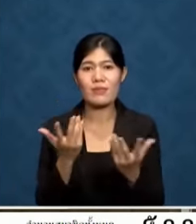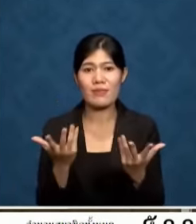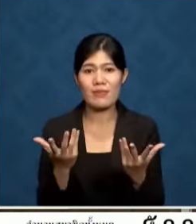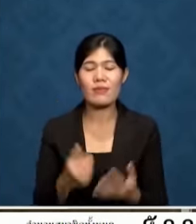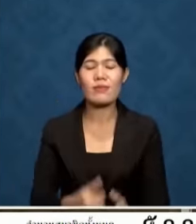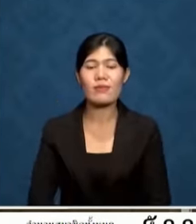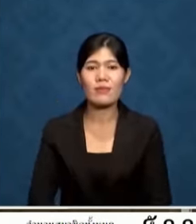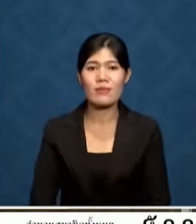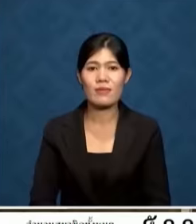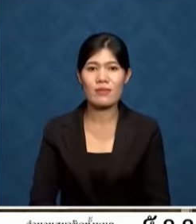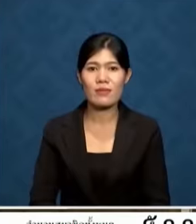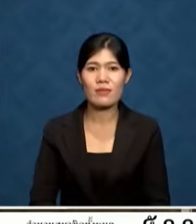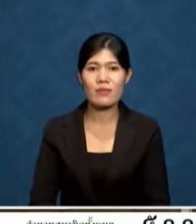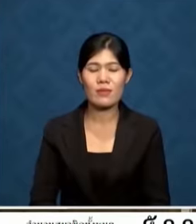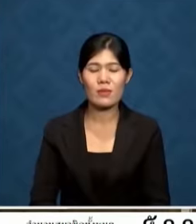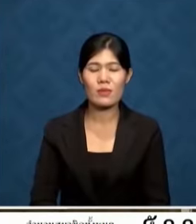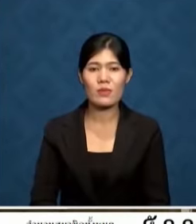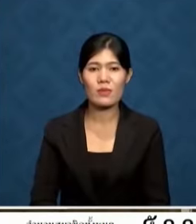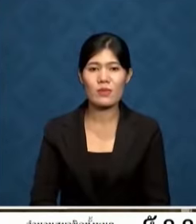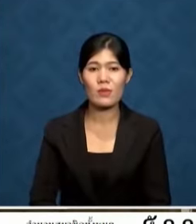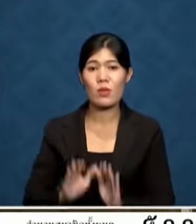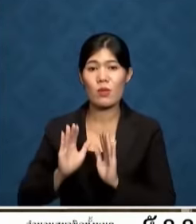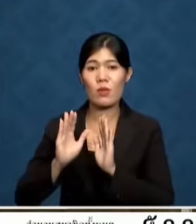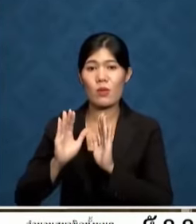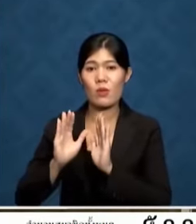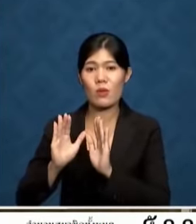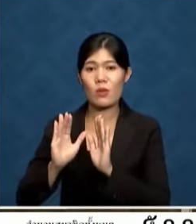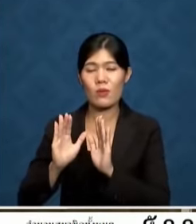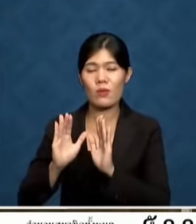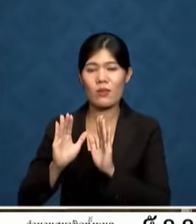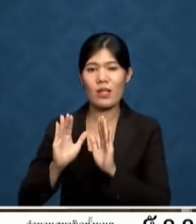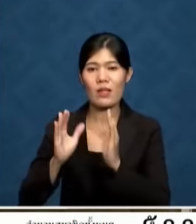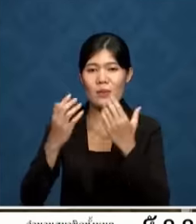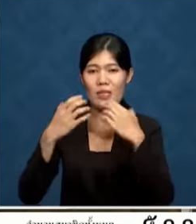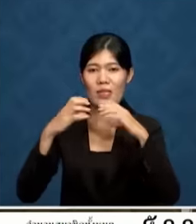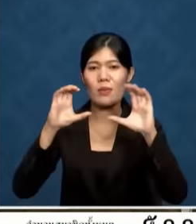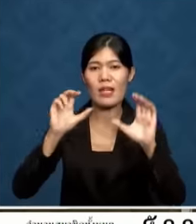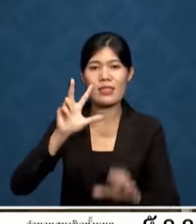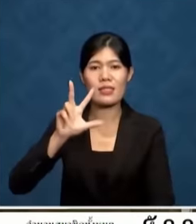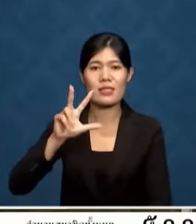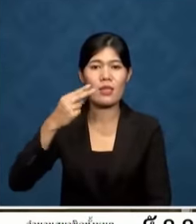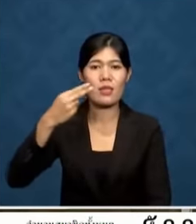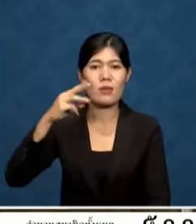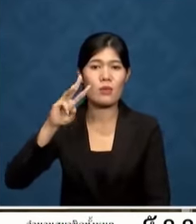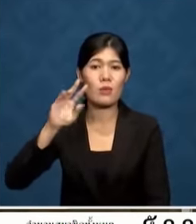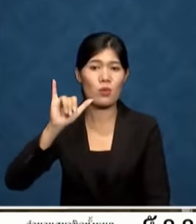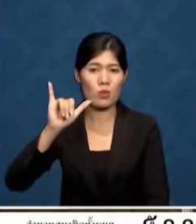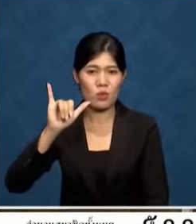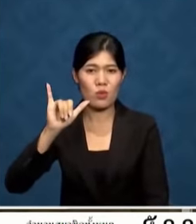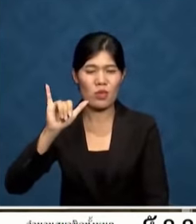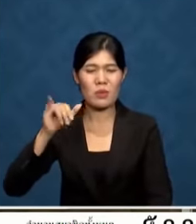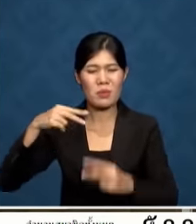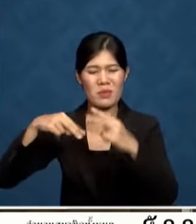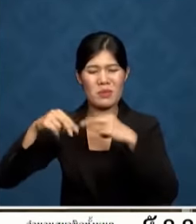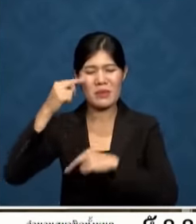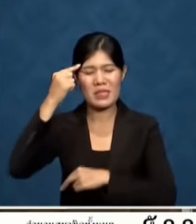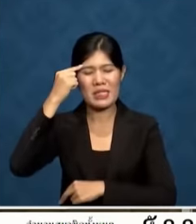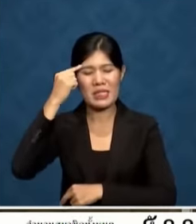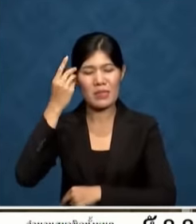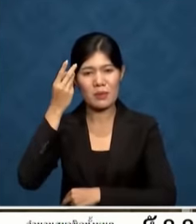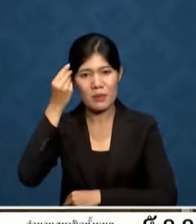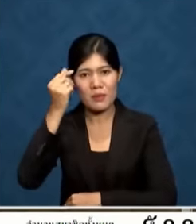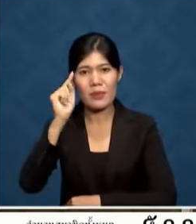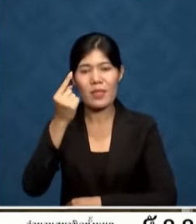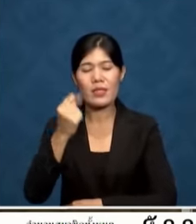ประธานฝฝากรัฐบาล 3หวยช่วยกลับไปทบทวนหน่อยเถอะครับหาทาง